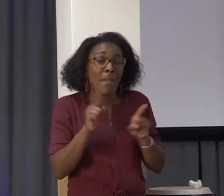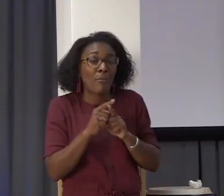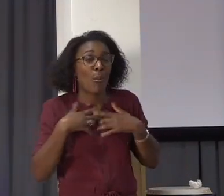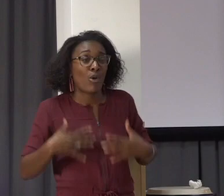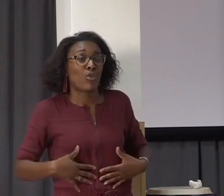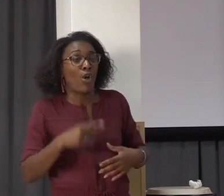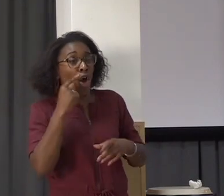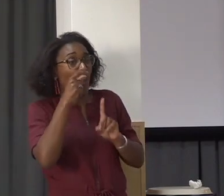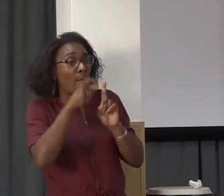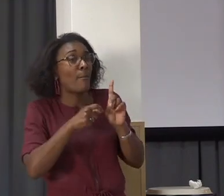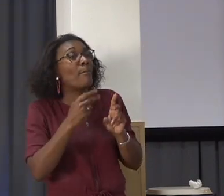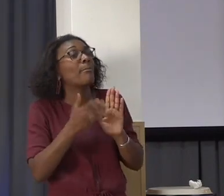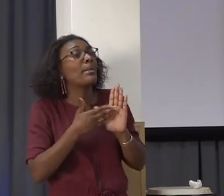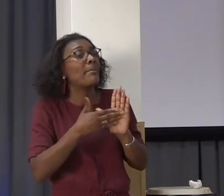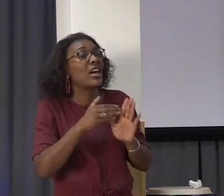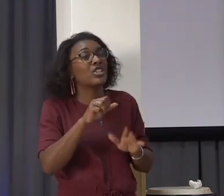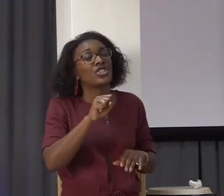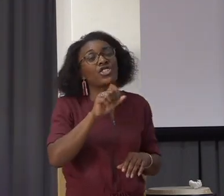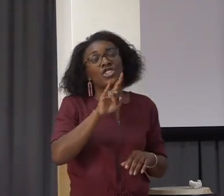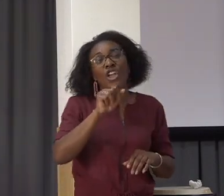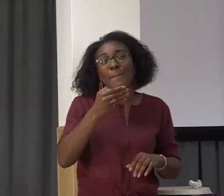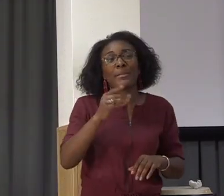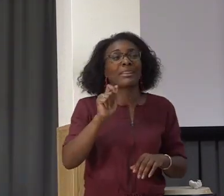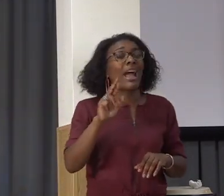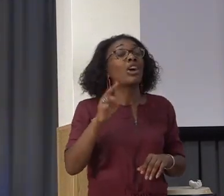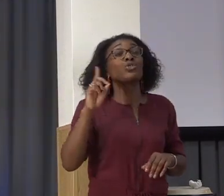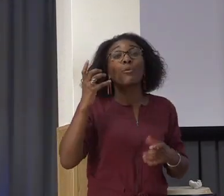veut nous utiliser nos talents,